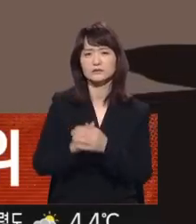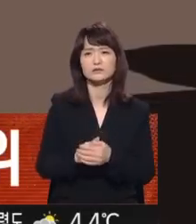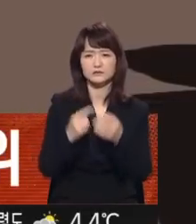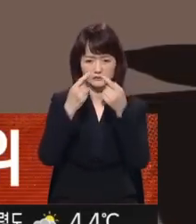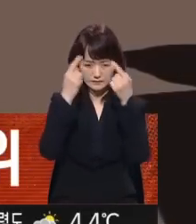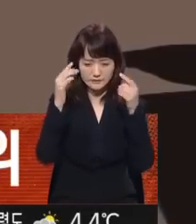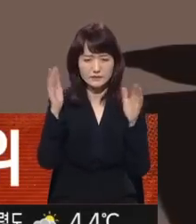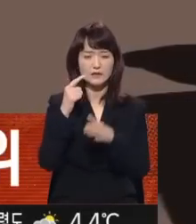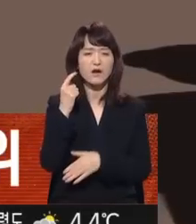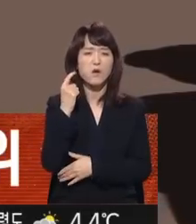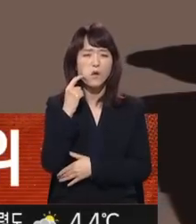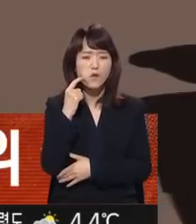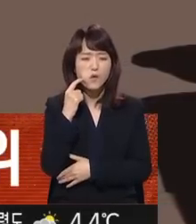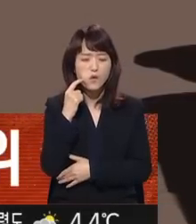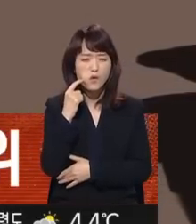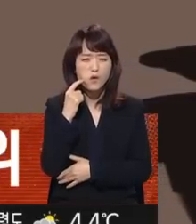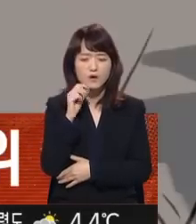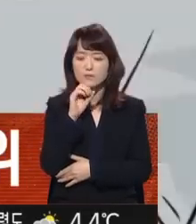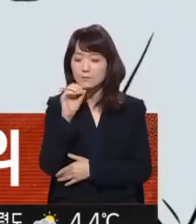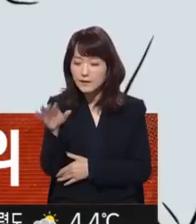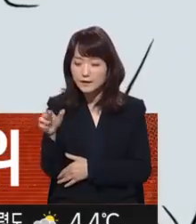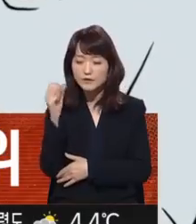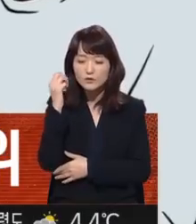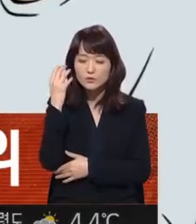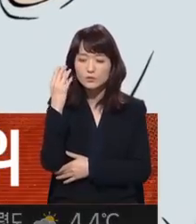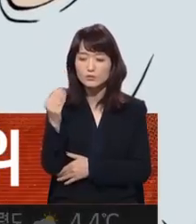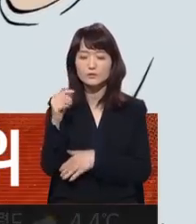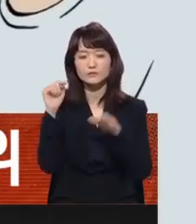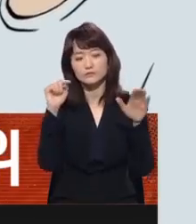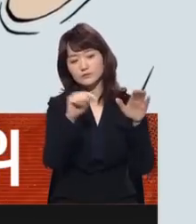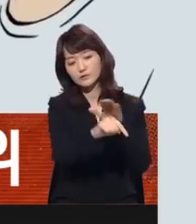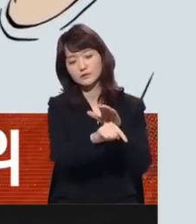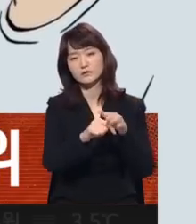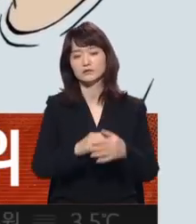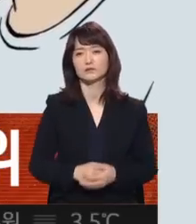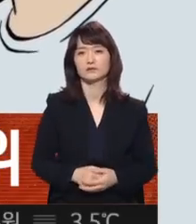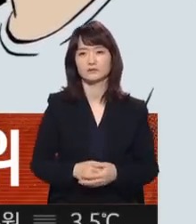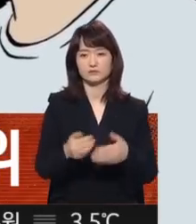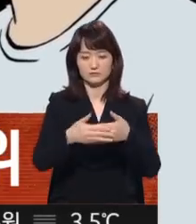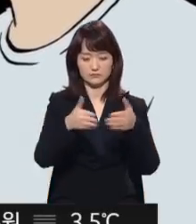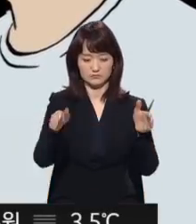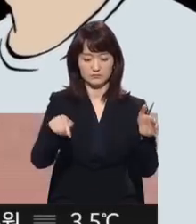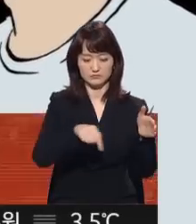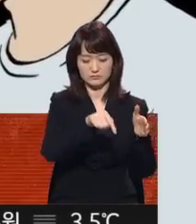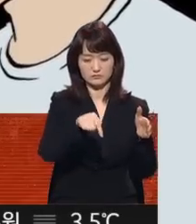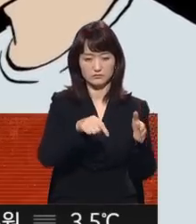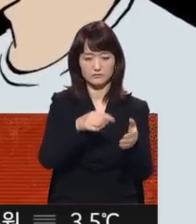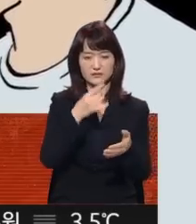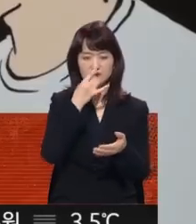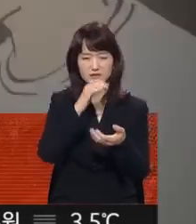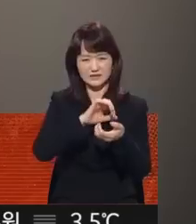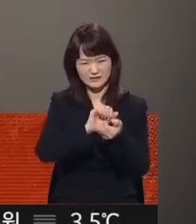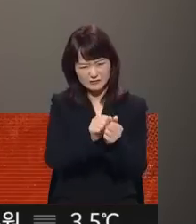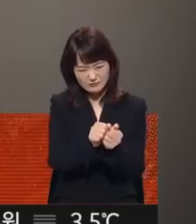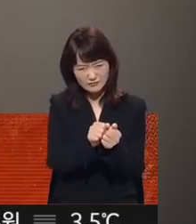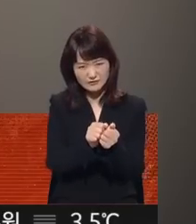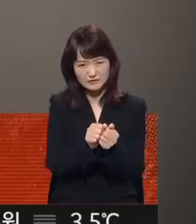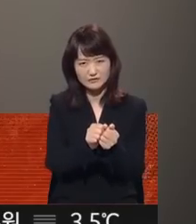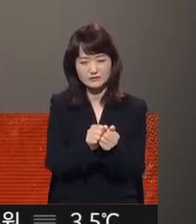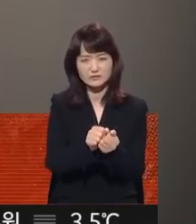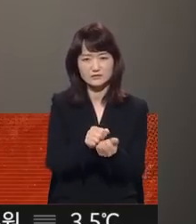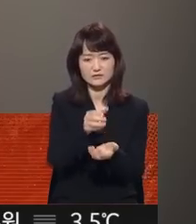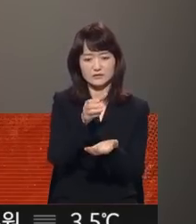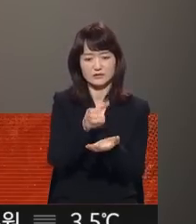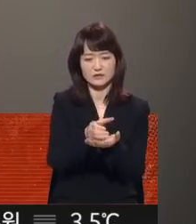대학생이라고 속이고 그 모텔에 들어갔던 것으로 드러났는데이 모텔 관계자에 따르면 그 방에다가 막걸리며 컵라면이며 늘어났고 또